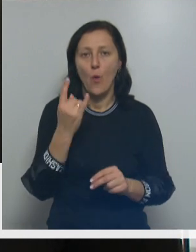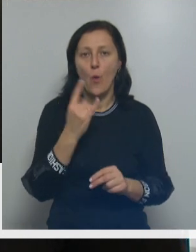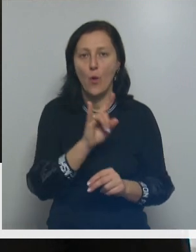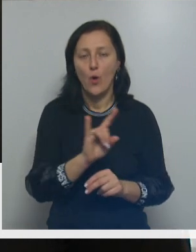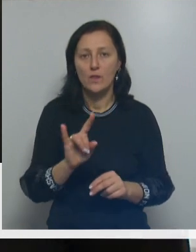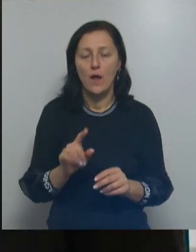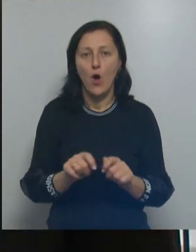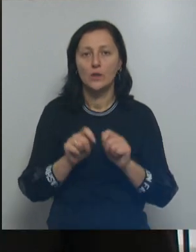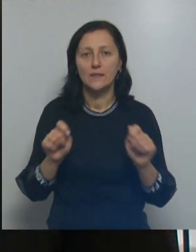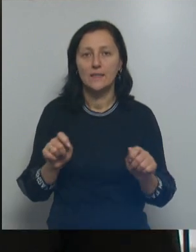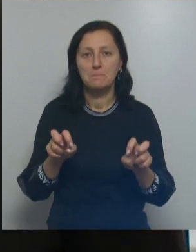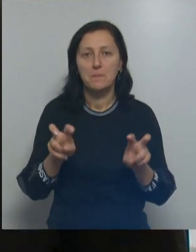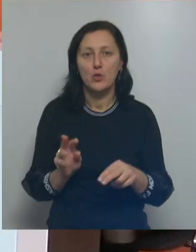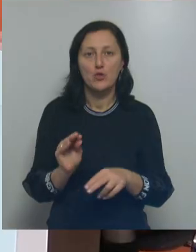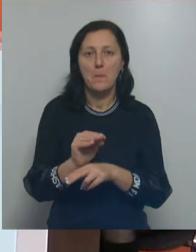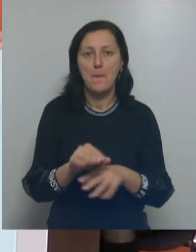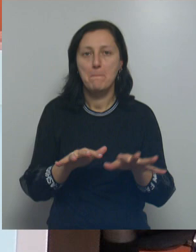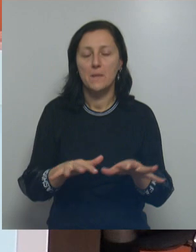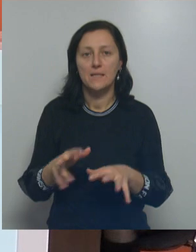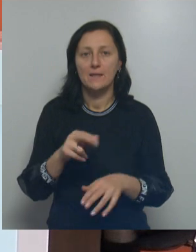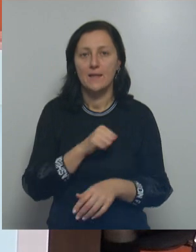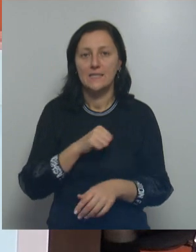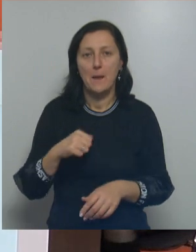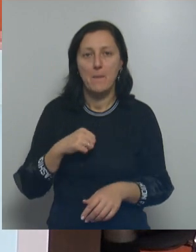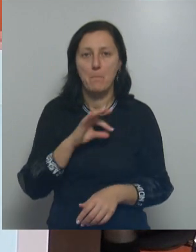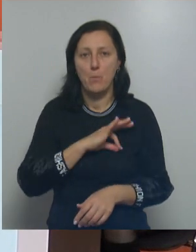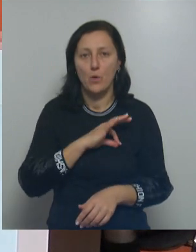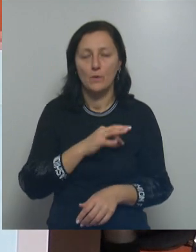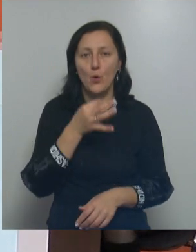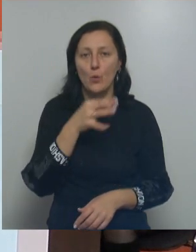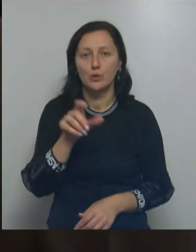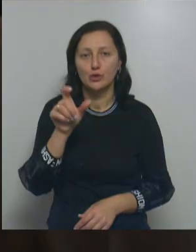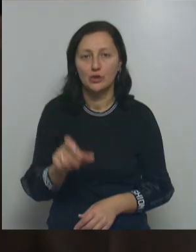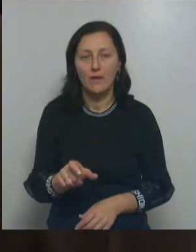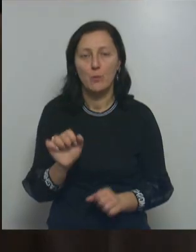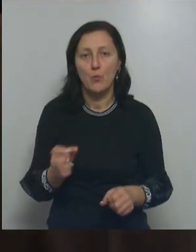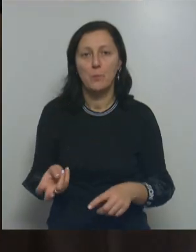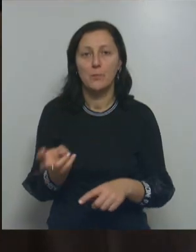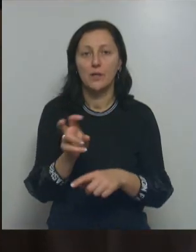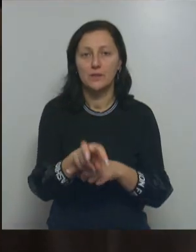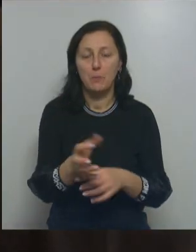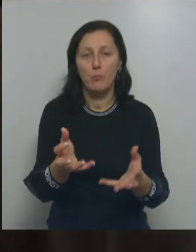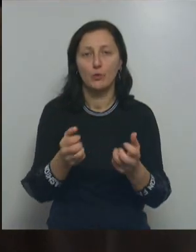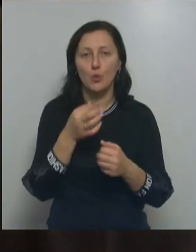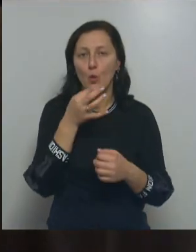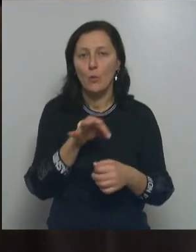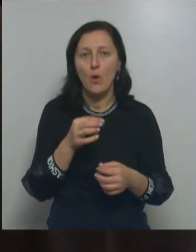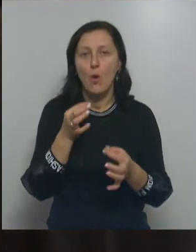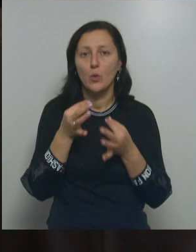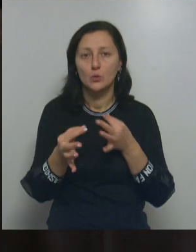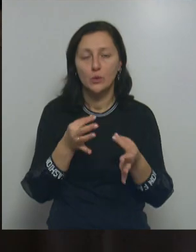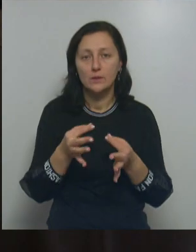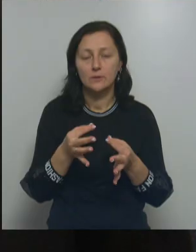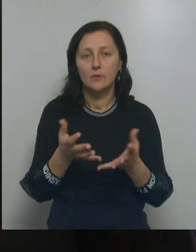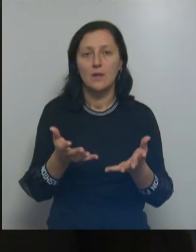дополнительные места для самостоятельного пользования, где любой гражданин, заявитель может прийти, получить любую консультацию, зайти